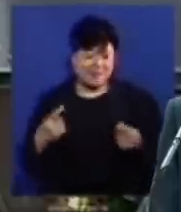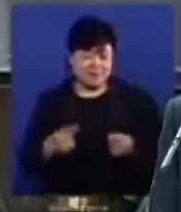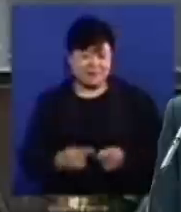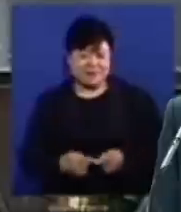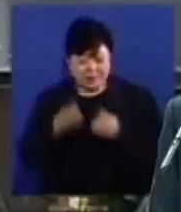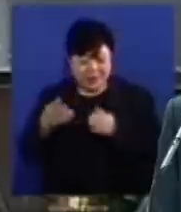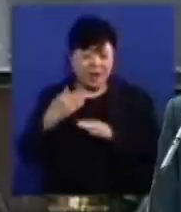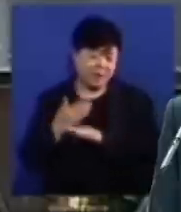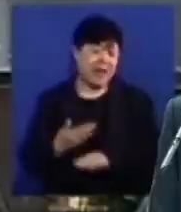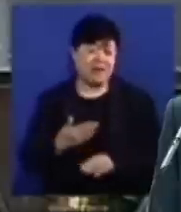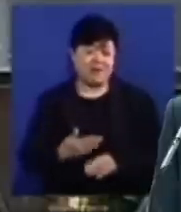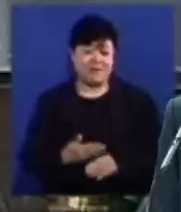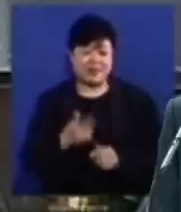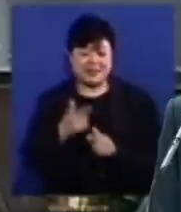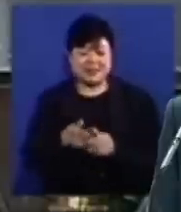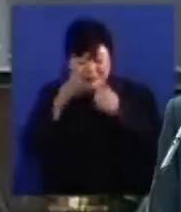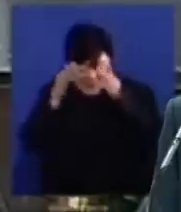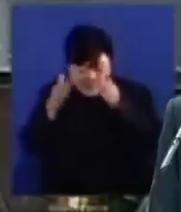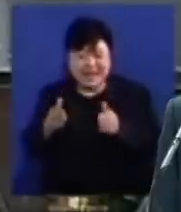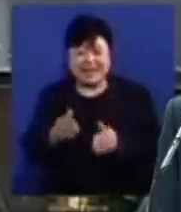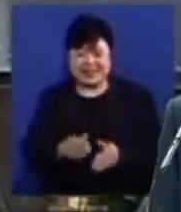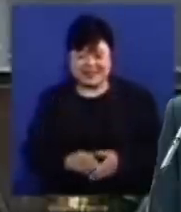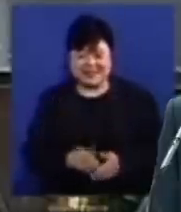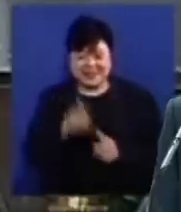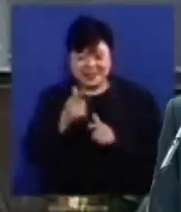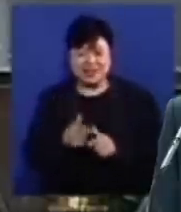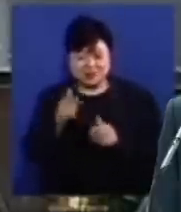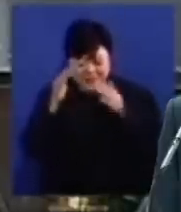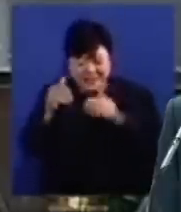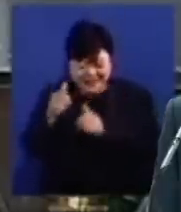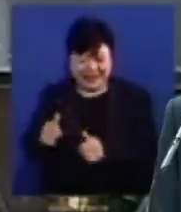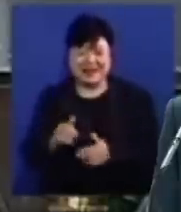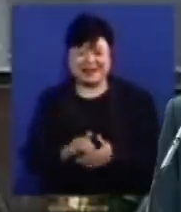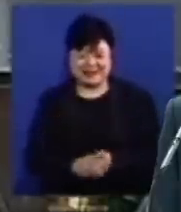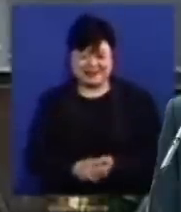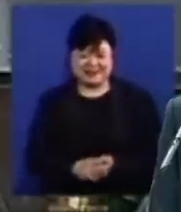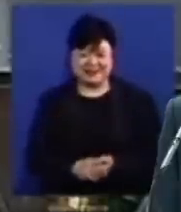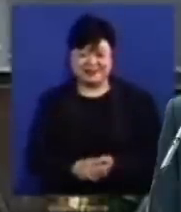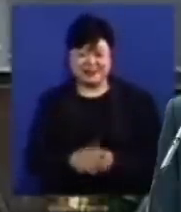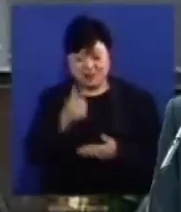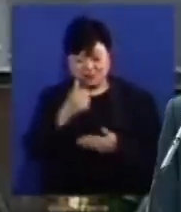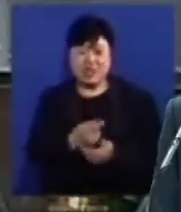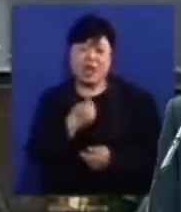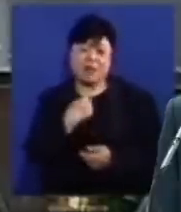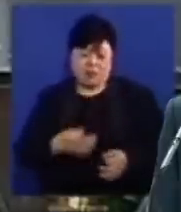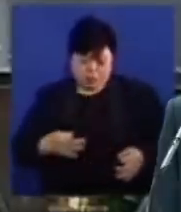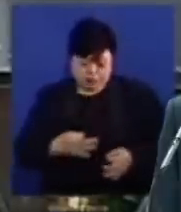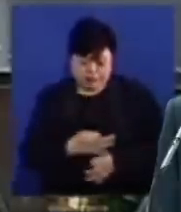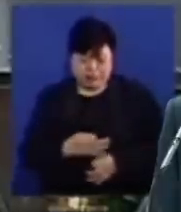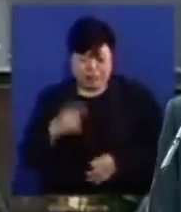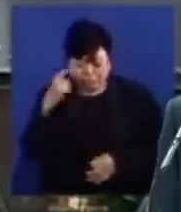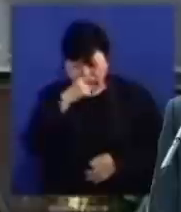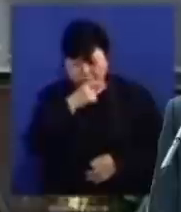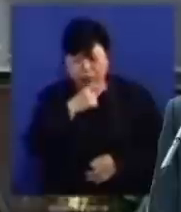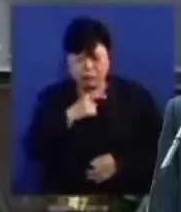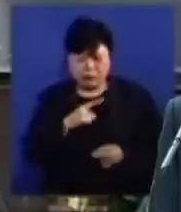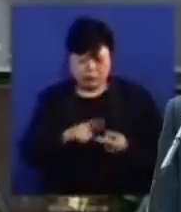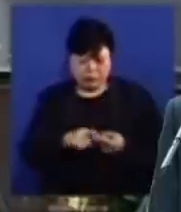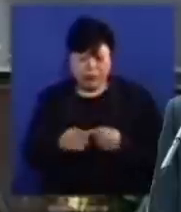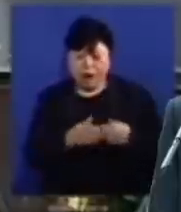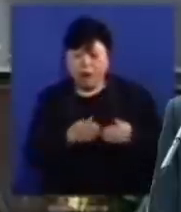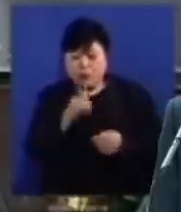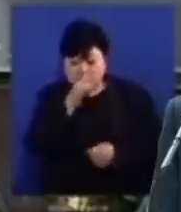방향이 달라서 예수님을 향해서 따라가는 것입니다. 지금도 죄를 짓고 불의하고 추악한 일도 많이